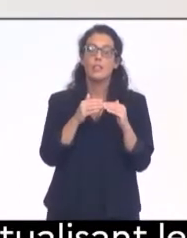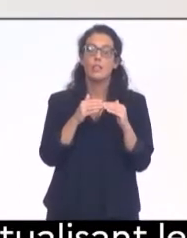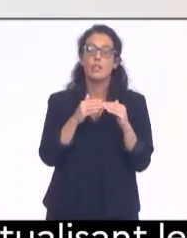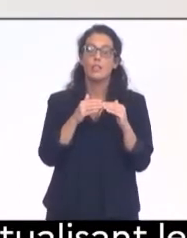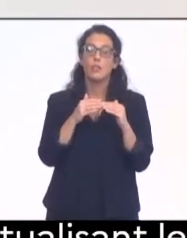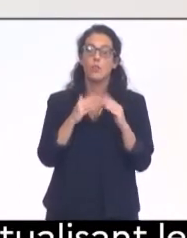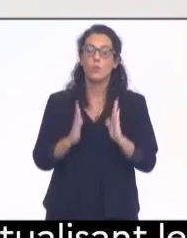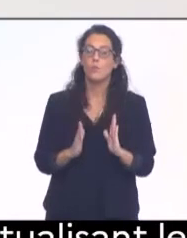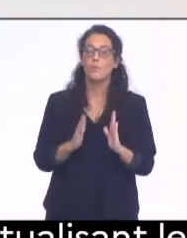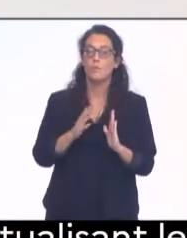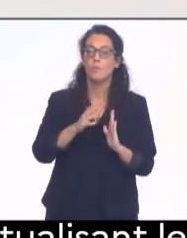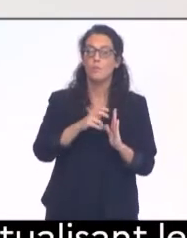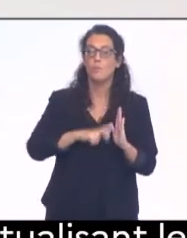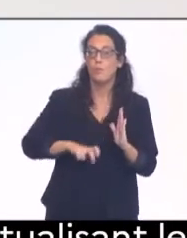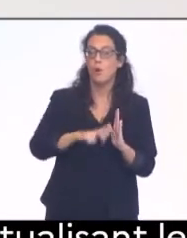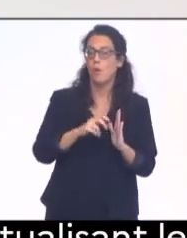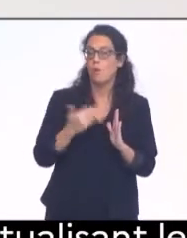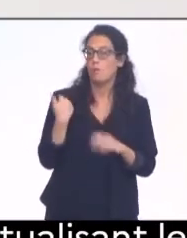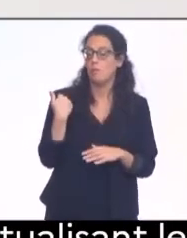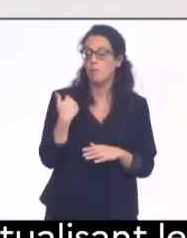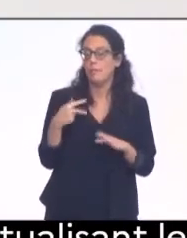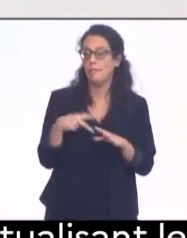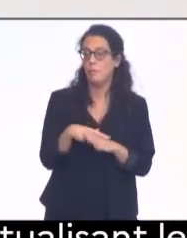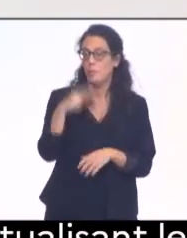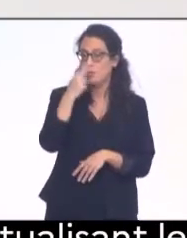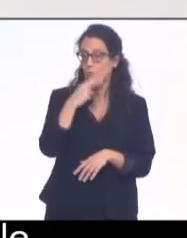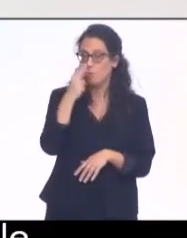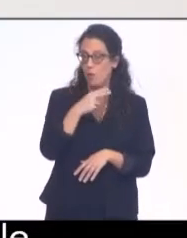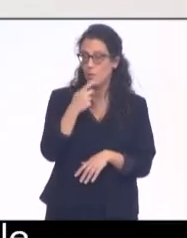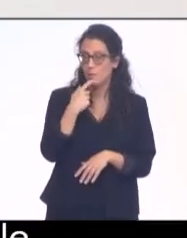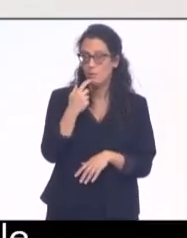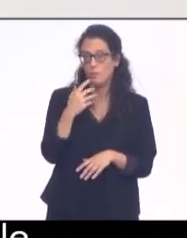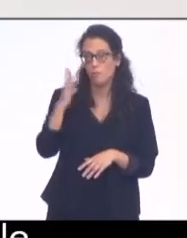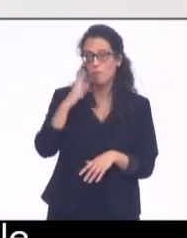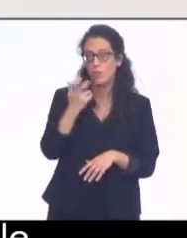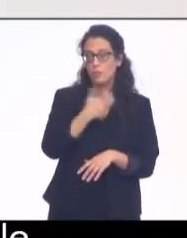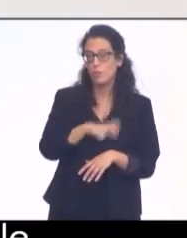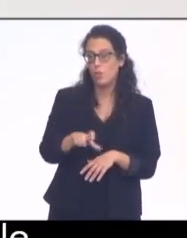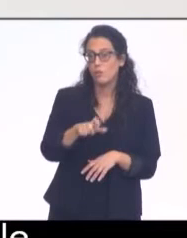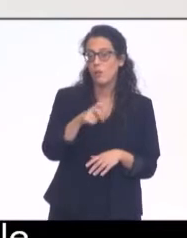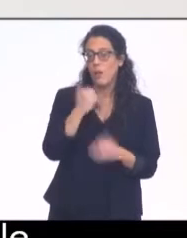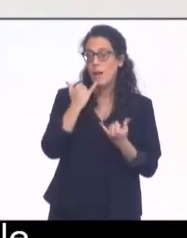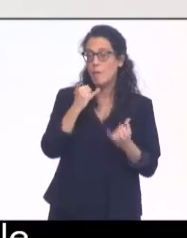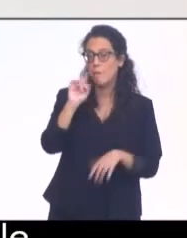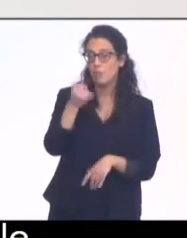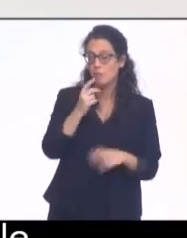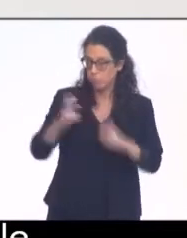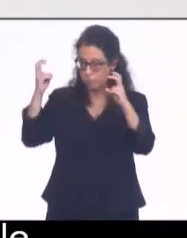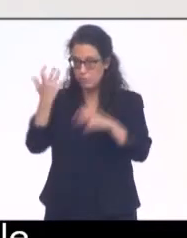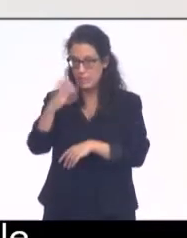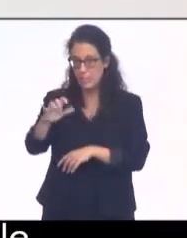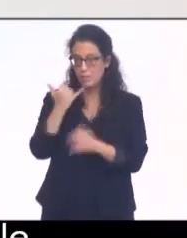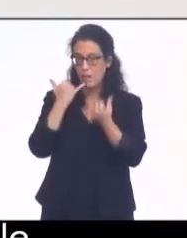remis en service début novembre, nous sommes passés de 50 appels jour à 500 appels. Donc on voit bien que ça répond vraiment à une demande